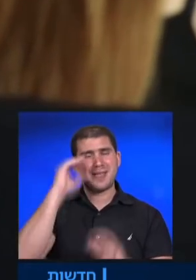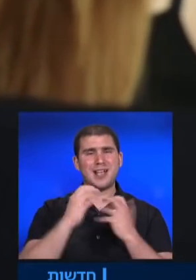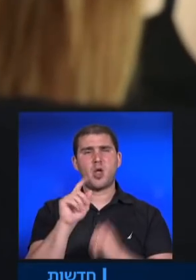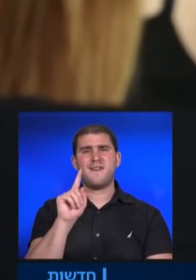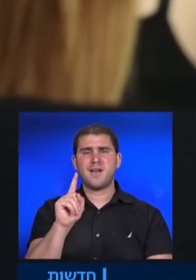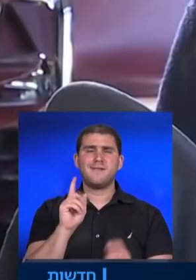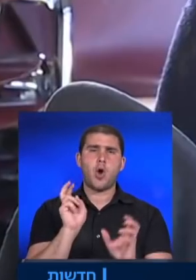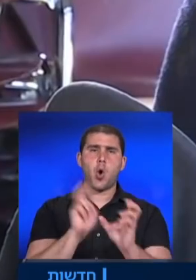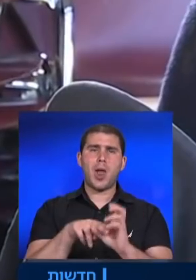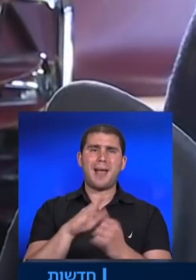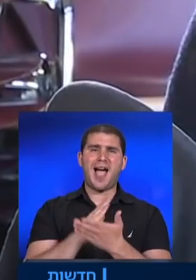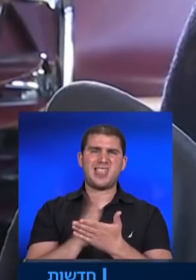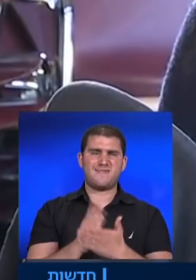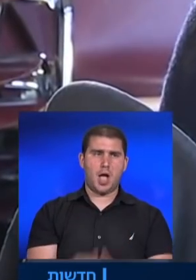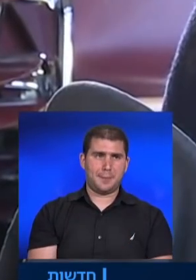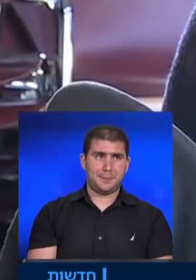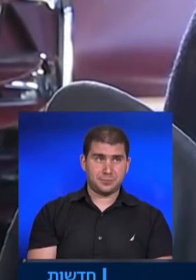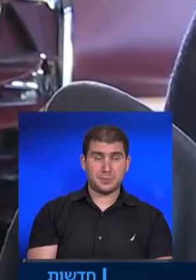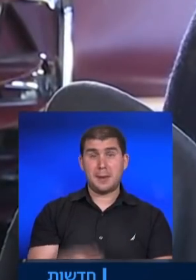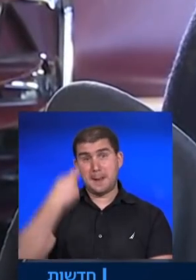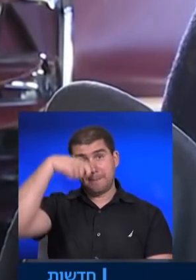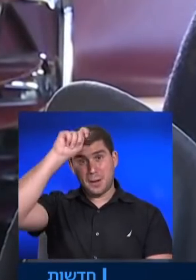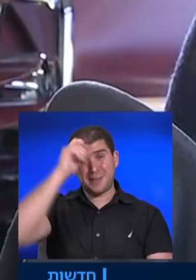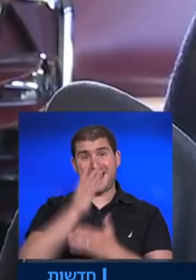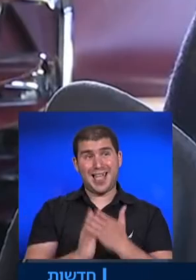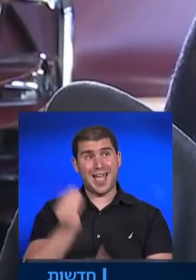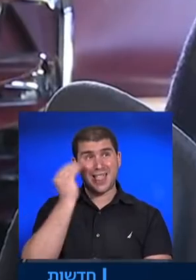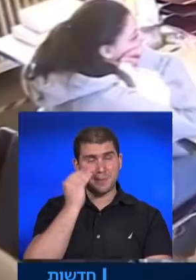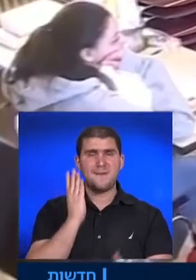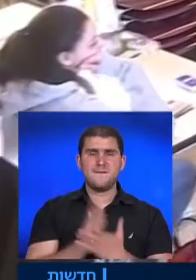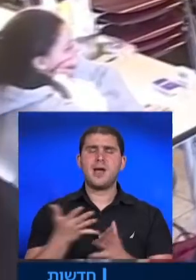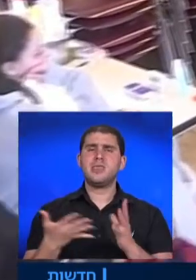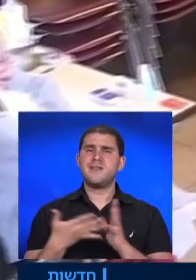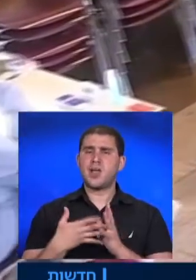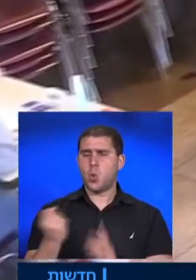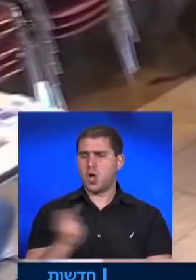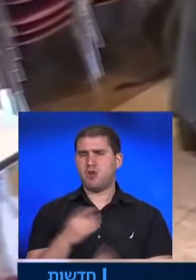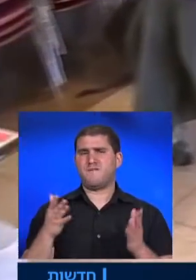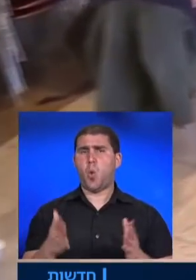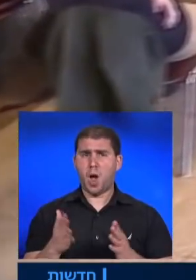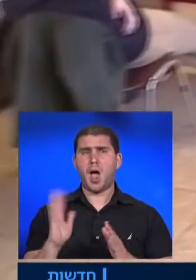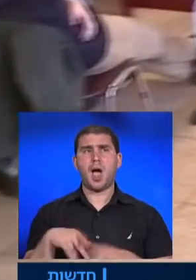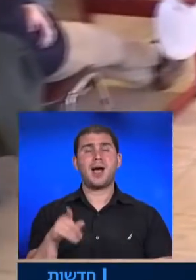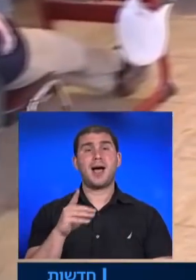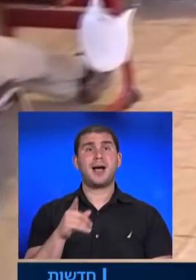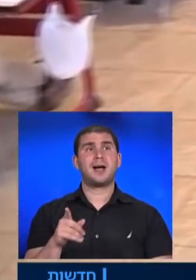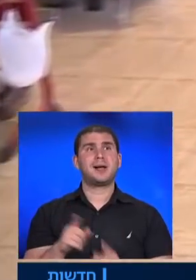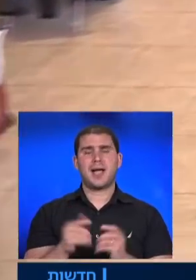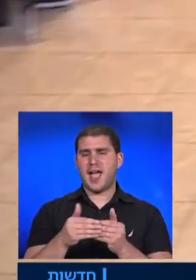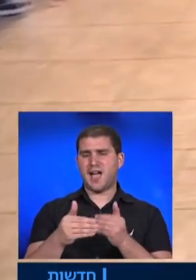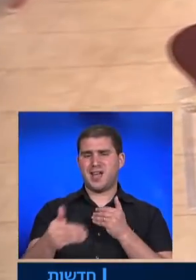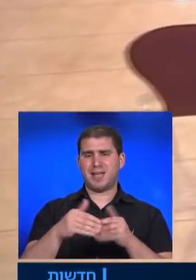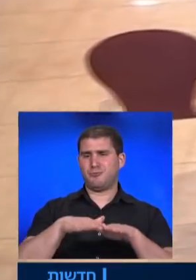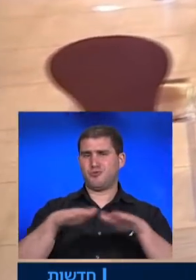לחטיבות הביניים. בברלין חלק מהתלמידים כבר נבחנו השבוע. הרווחים הגדולים בין השולחנות, אמצעי